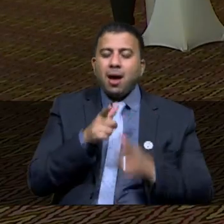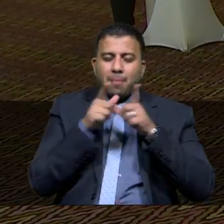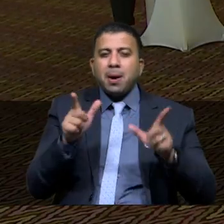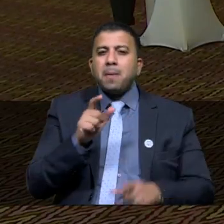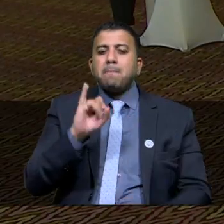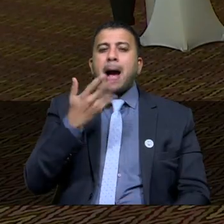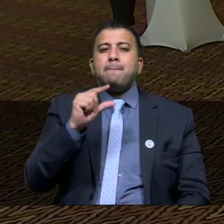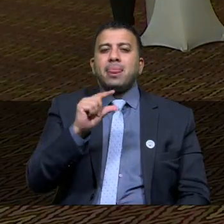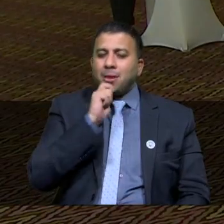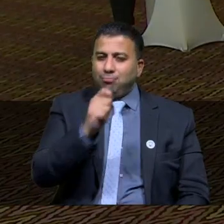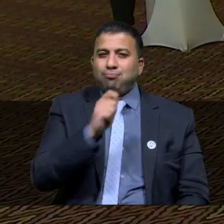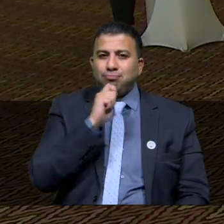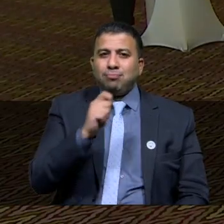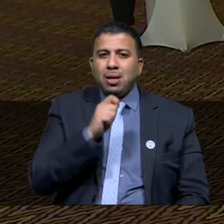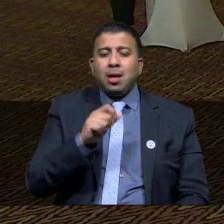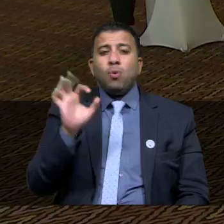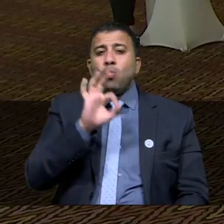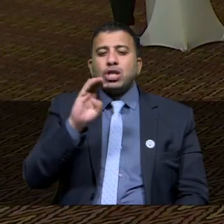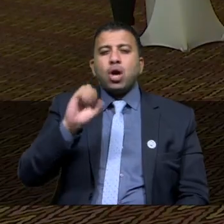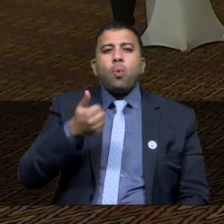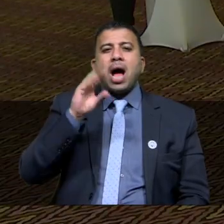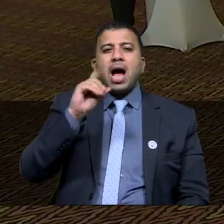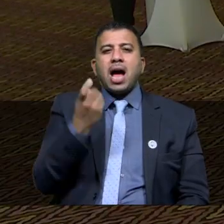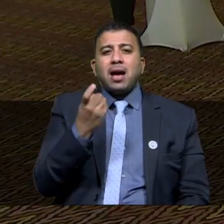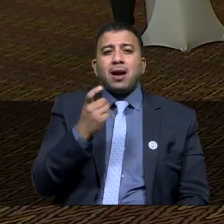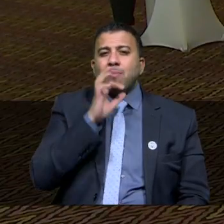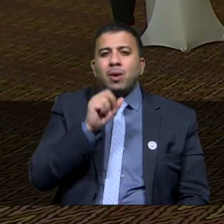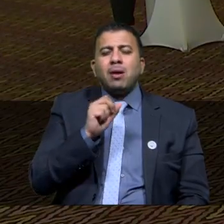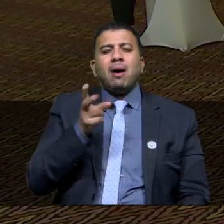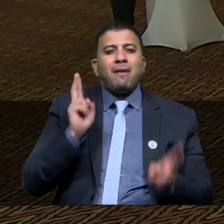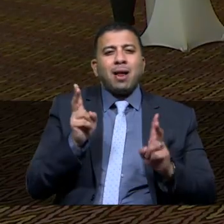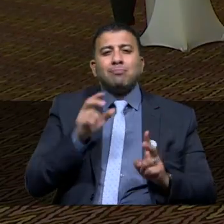محمد الجنيدي من قاعة الجواهر للمؤتمرات والمناسبات الشارقة.